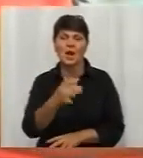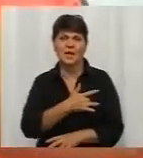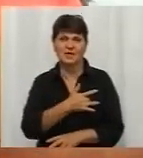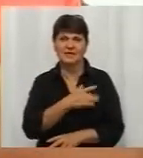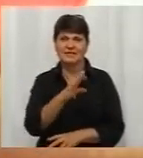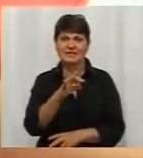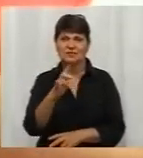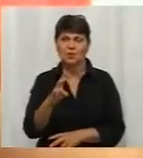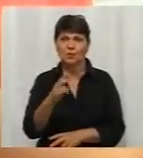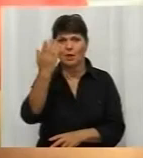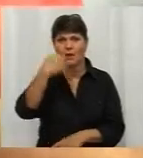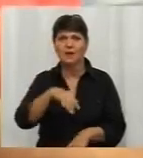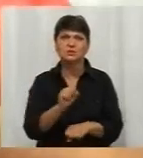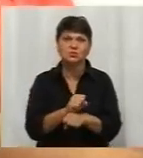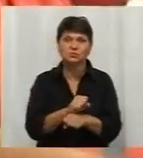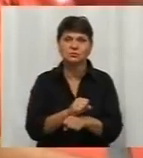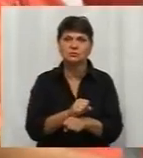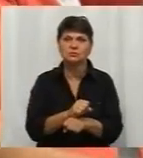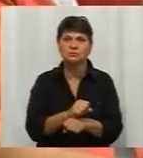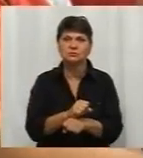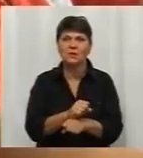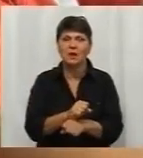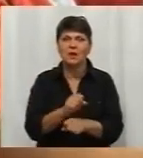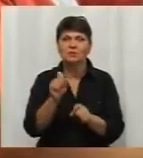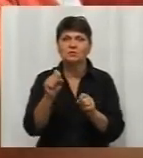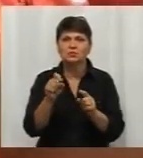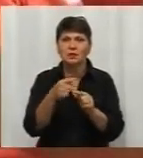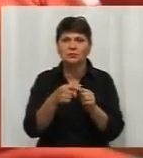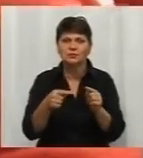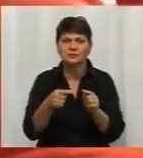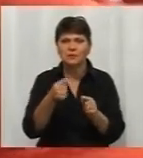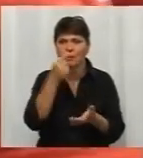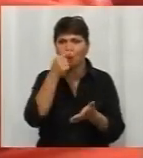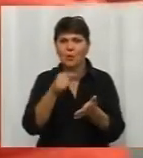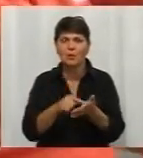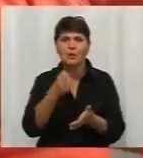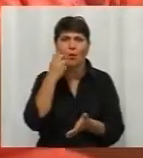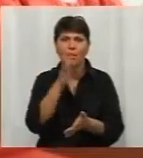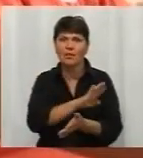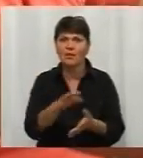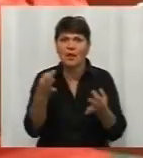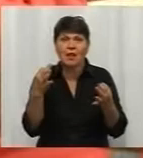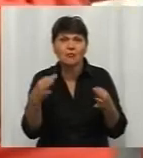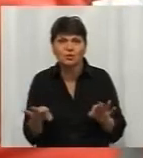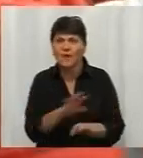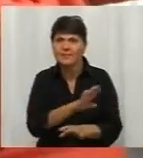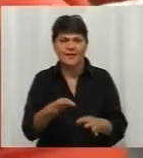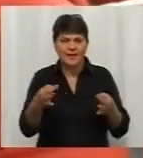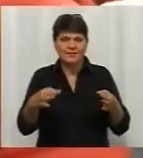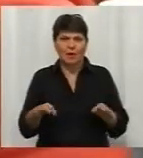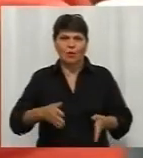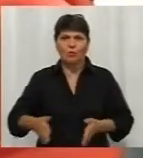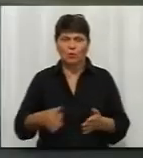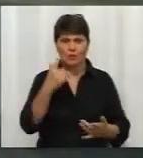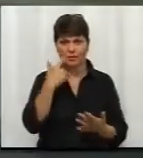кожна хвилина у нас золота. І досить часто таке трапляється, коли не пропускають, не дають дорогу. От, наприклад,